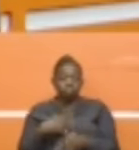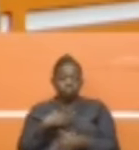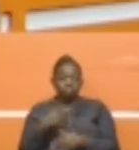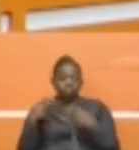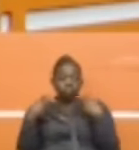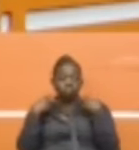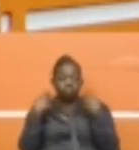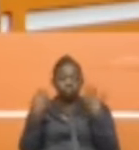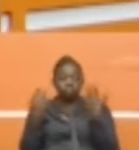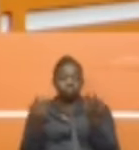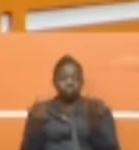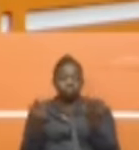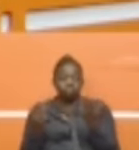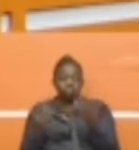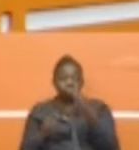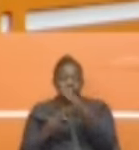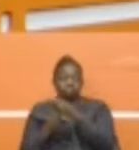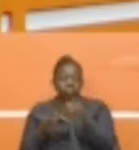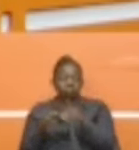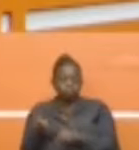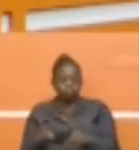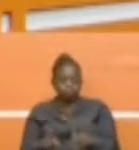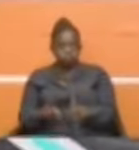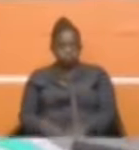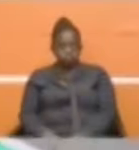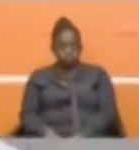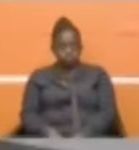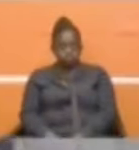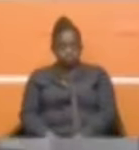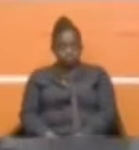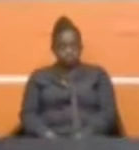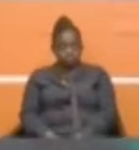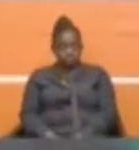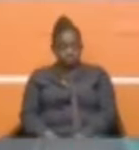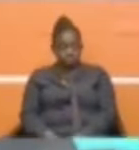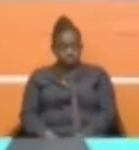lutalo olw'okulwanira entikko ya ligi.